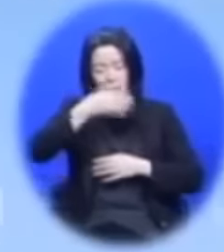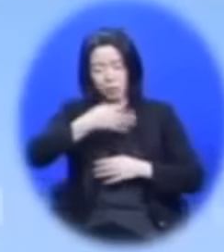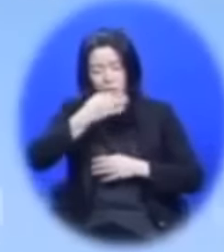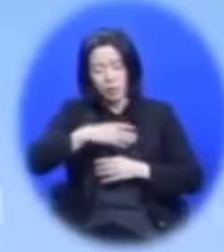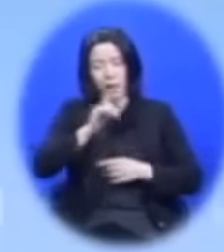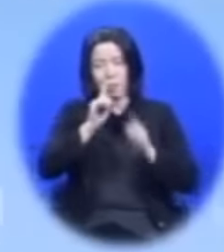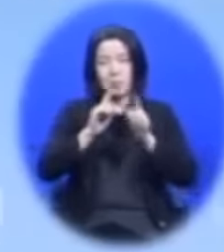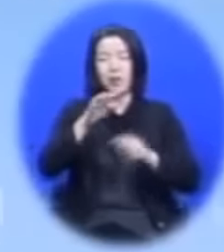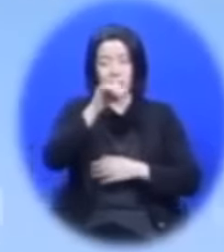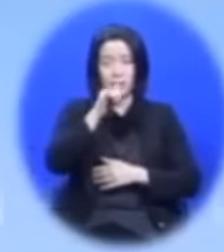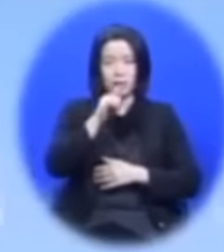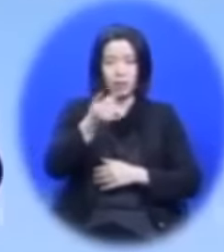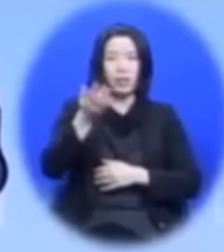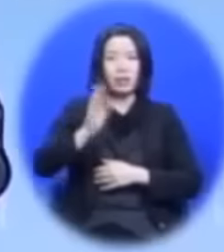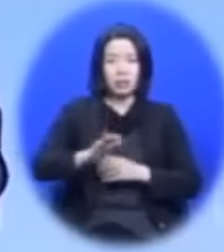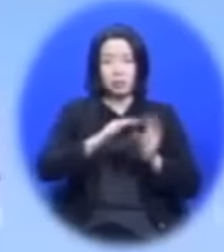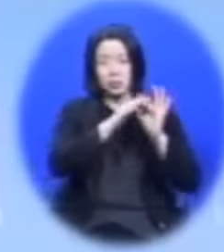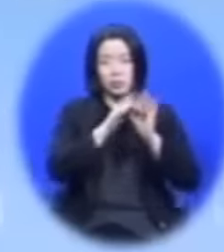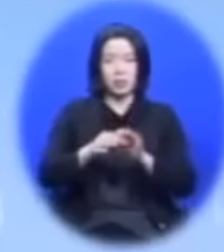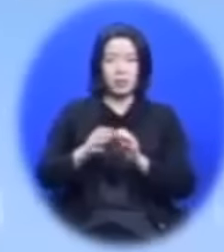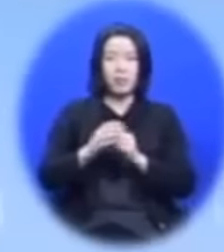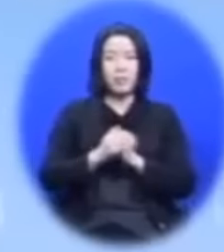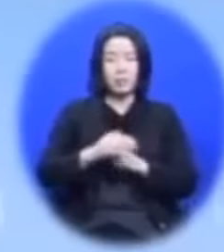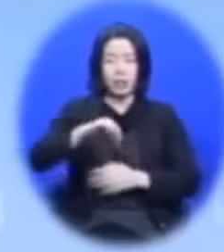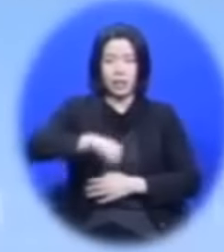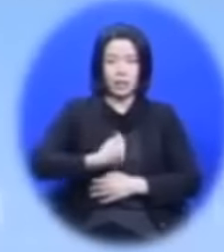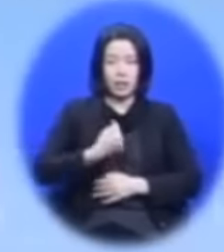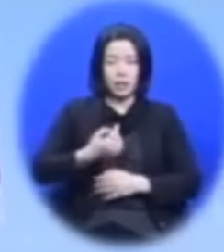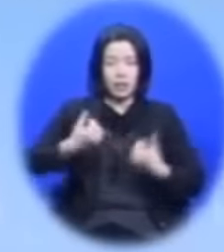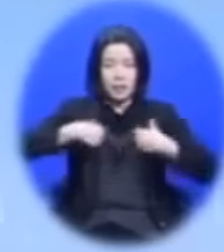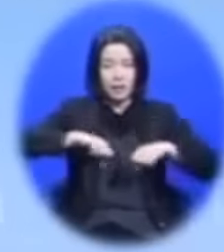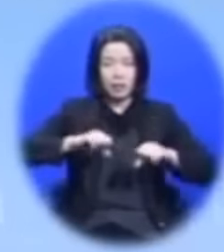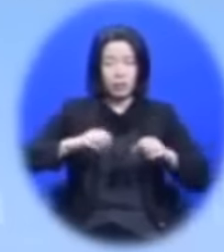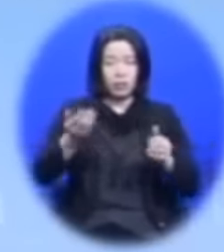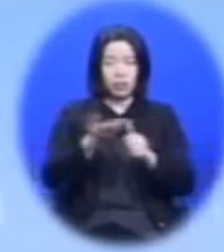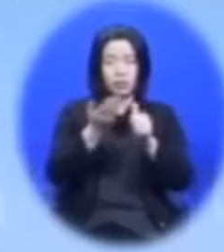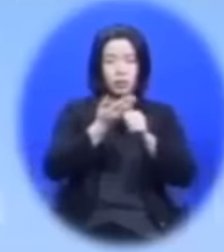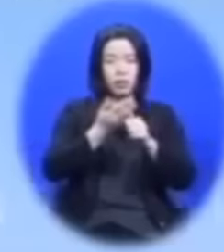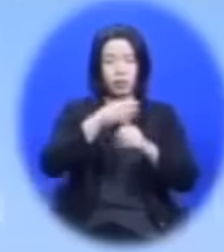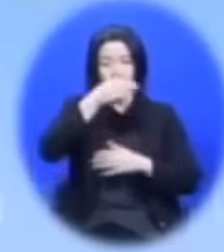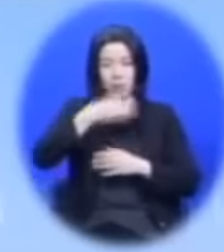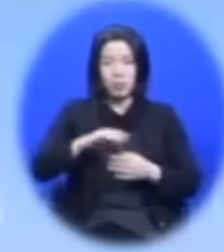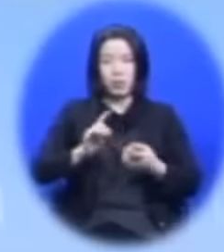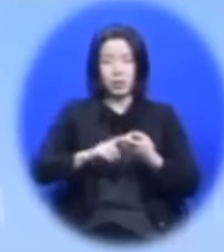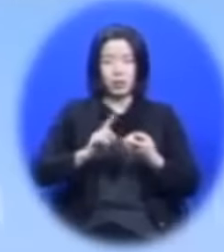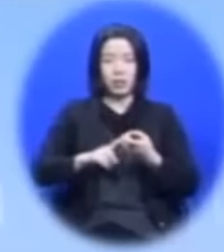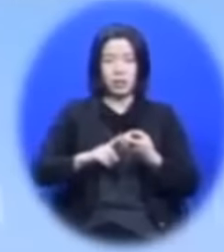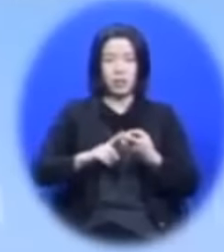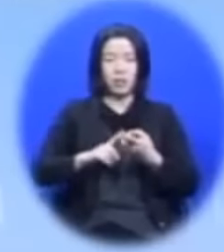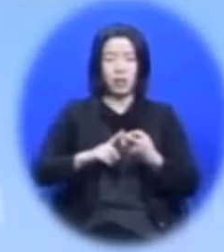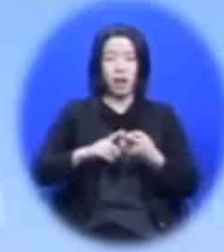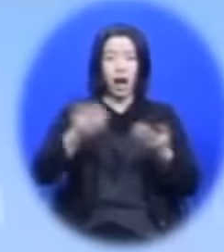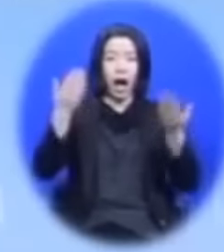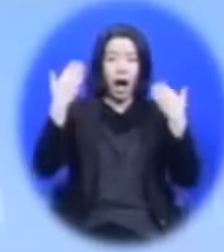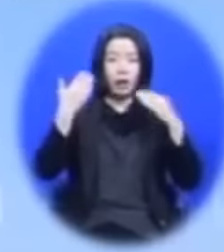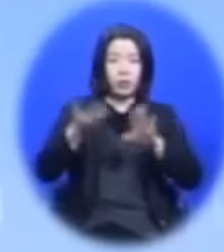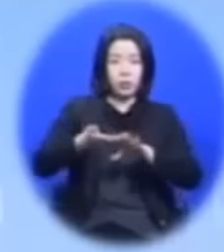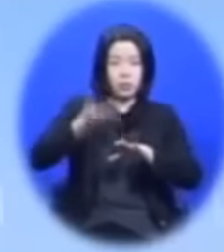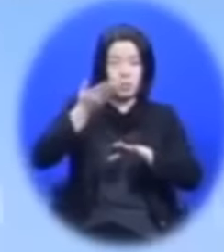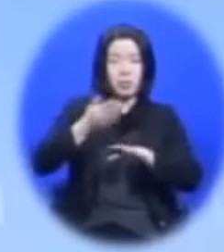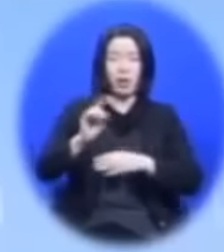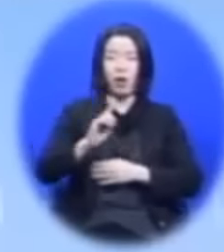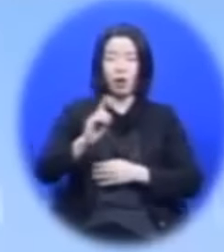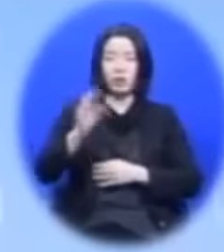하시더라고요. 그러면서 자기가 쌍둥이 기르느라고 힘들어하는 것에 대해서 학교 선배이신